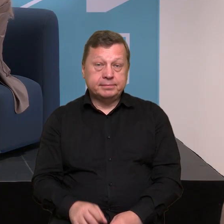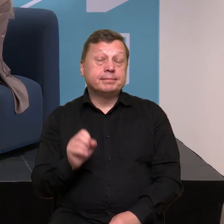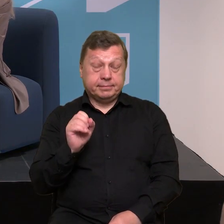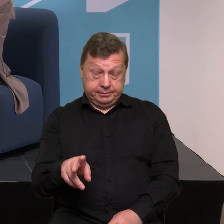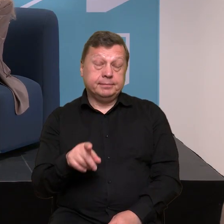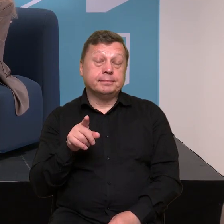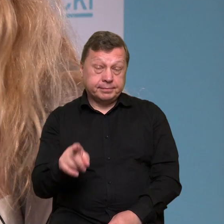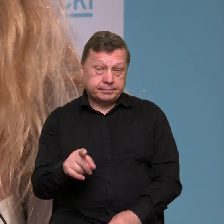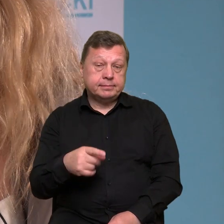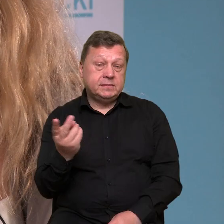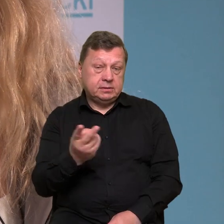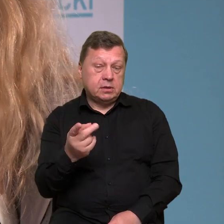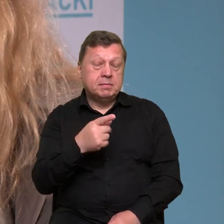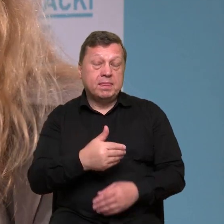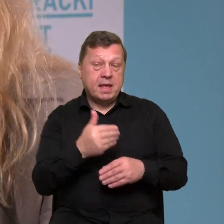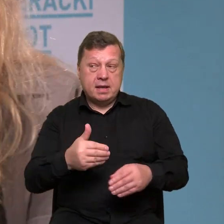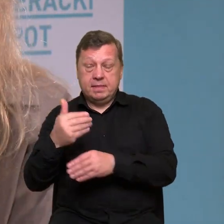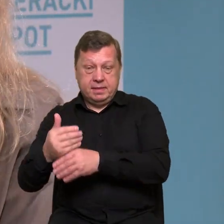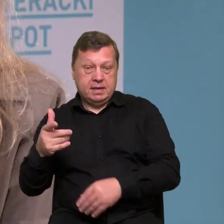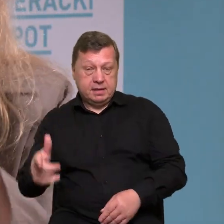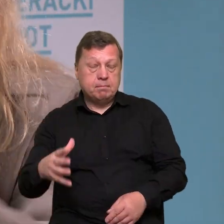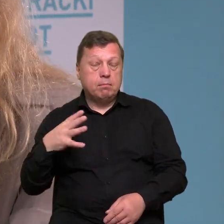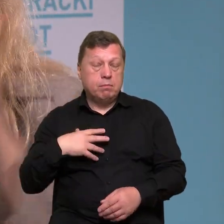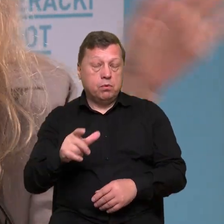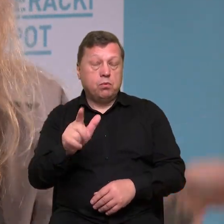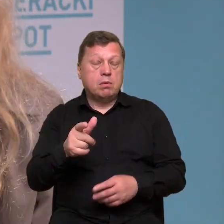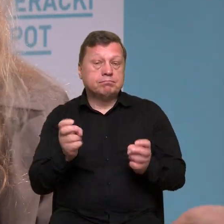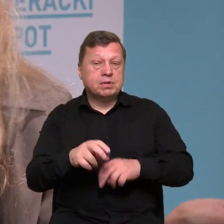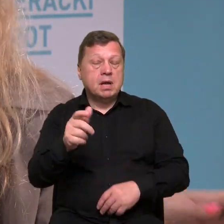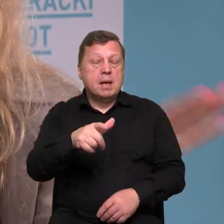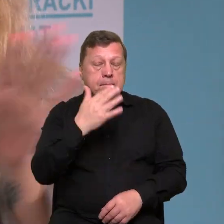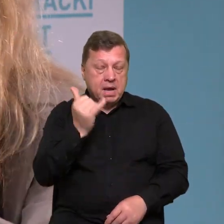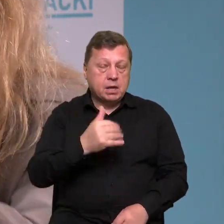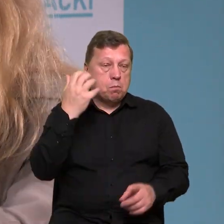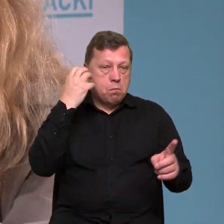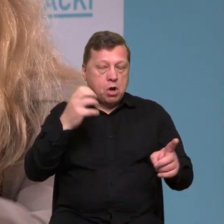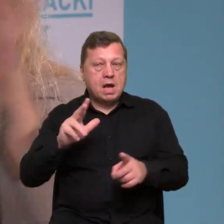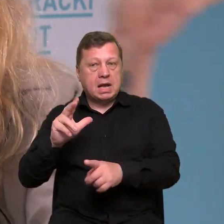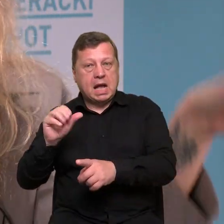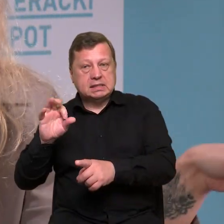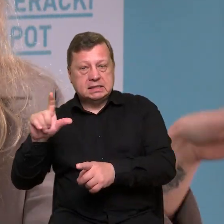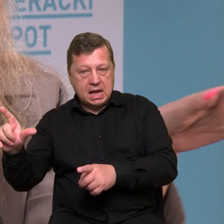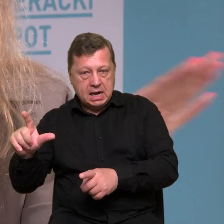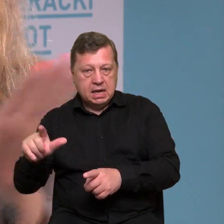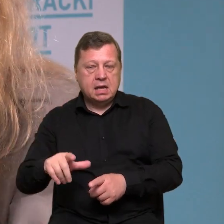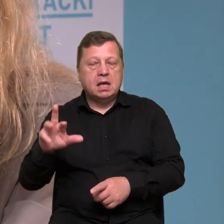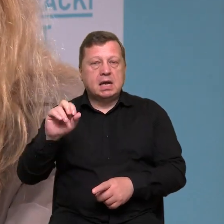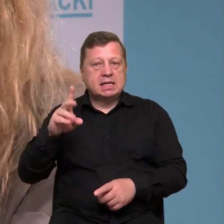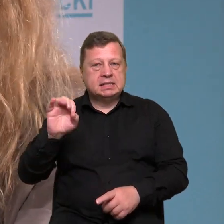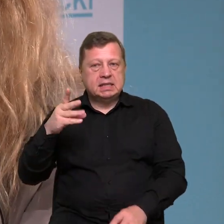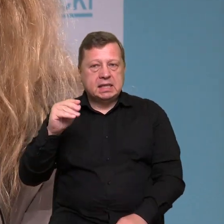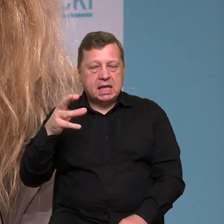Tak, obie wersje teatralne wyszły w maju, jedna w Monachium, jedna w Kassel, Residenztheater